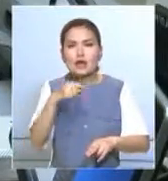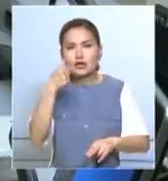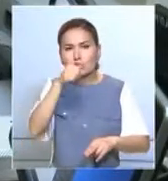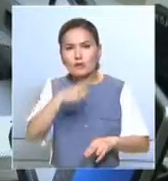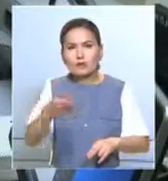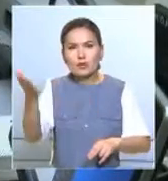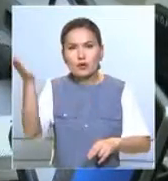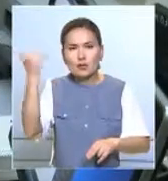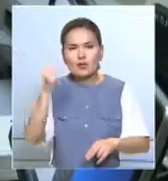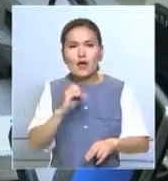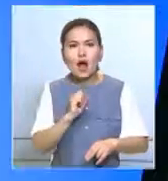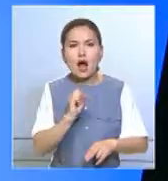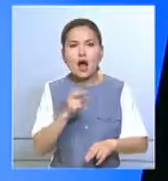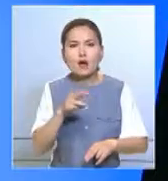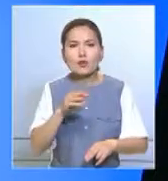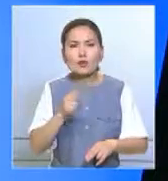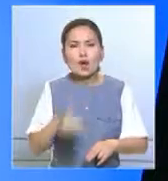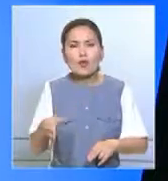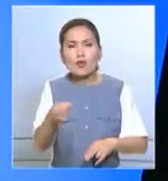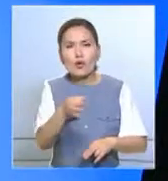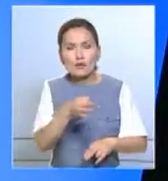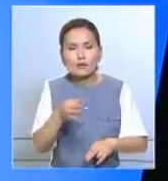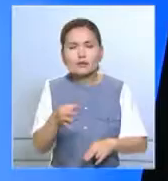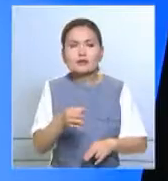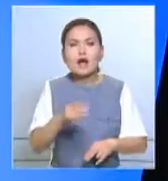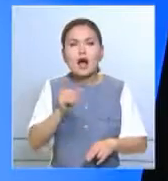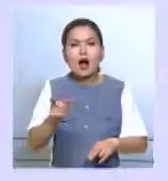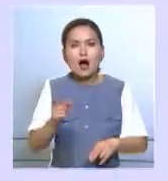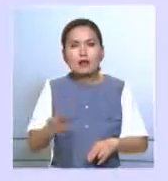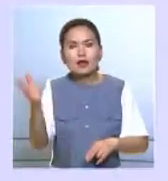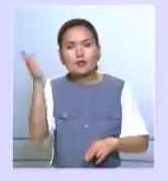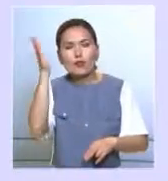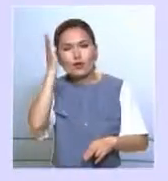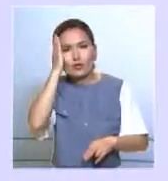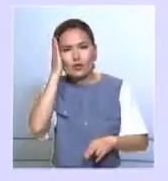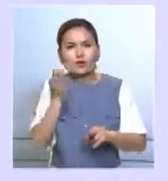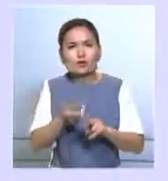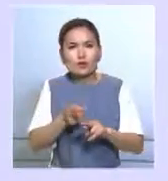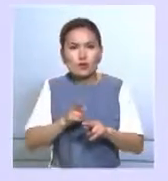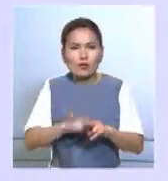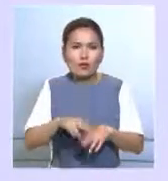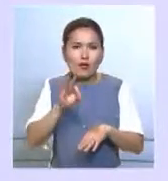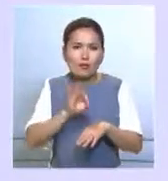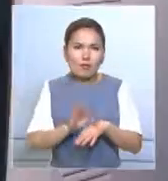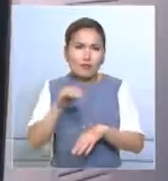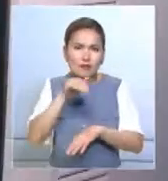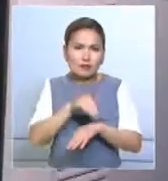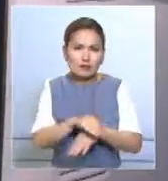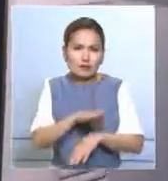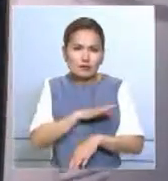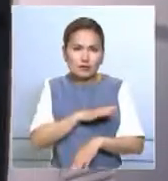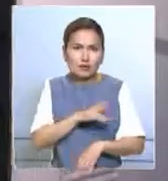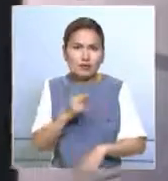осыдан 2 жыл бұрын Ақмола облысында пайда болған еді. Осы уақыт аралығында ауылдың жүздеген тұрғыны ұйқы ауруына душар болды.